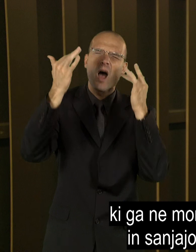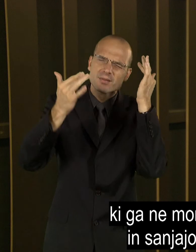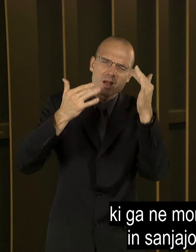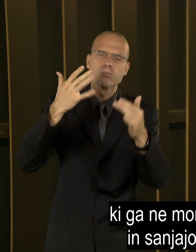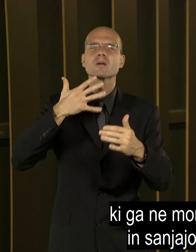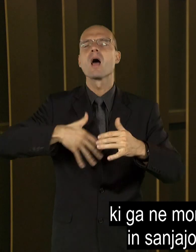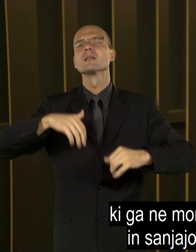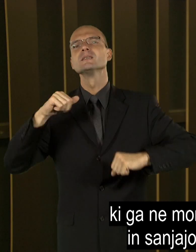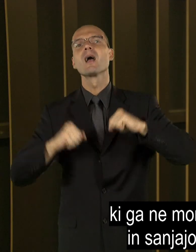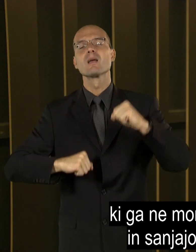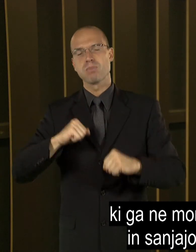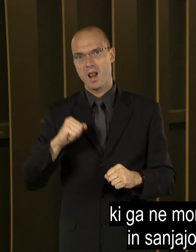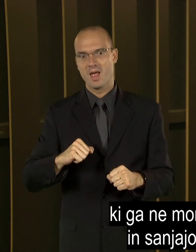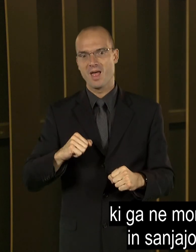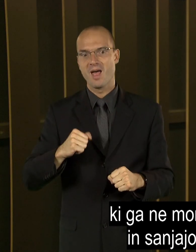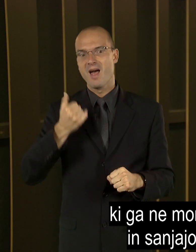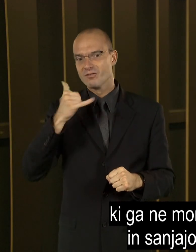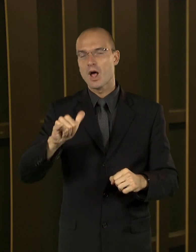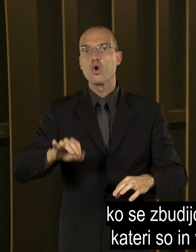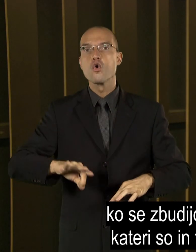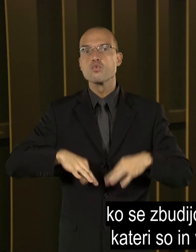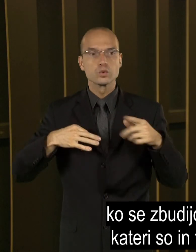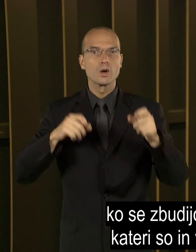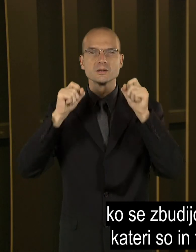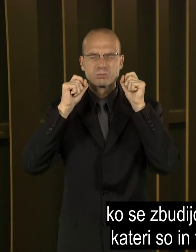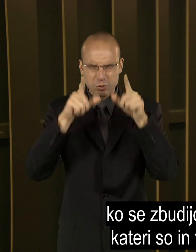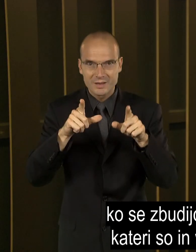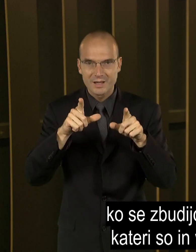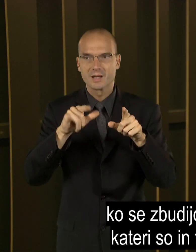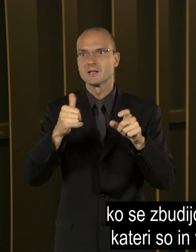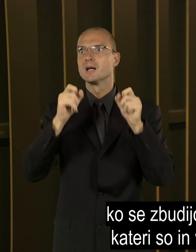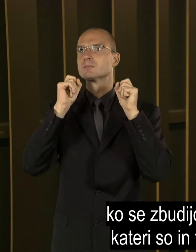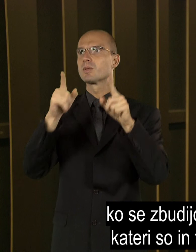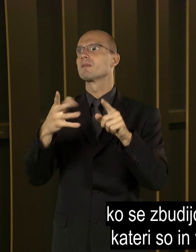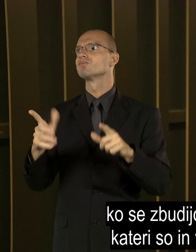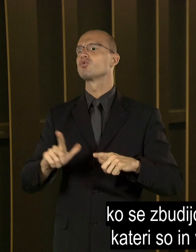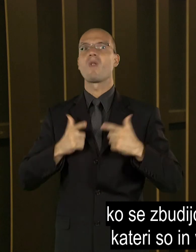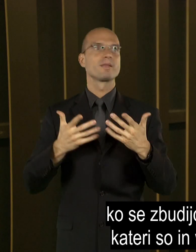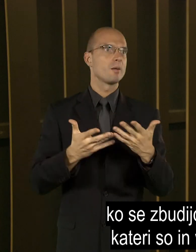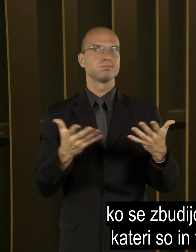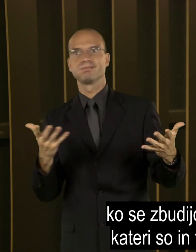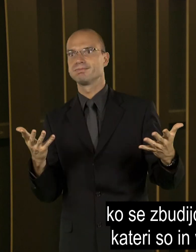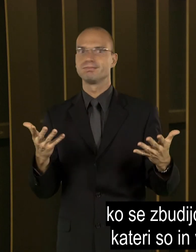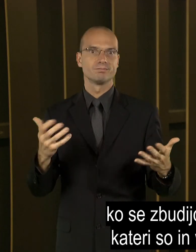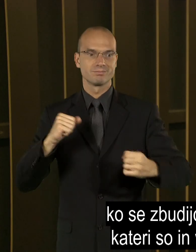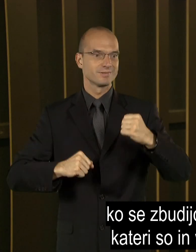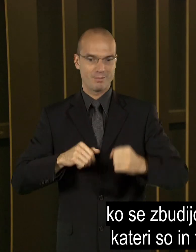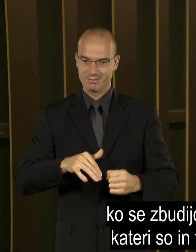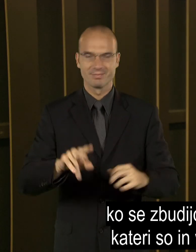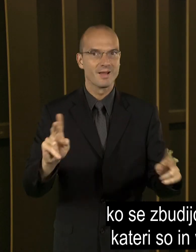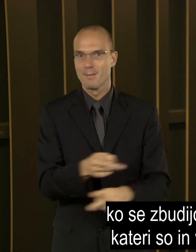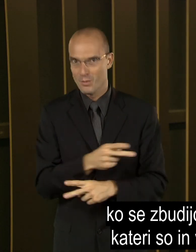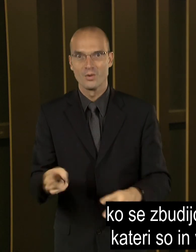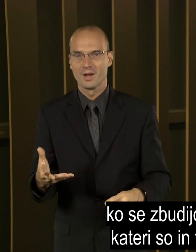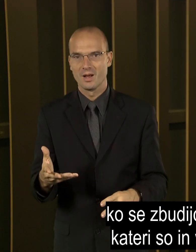njem. In vsako jutro, ko se zbudijo v realnost, kateri so